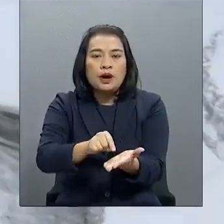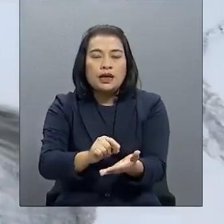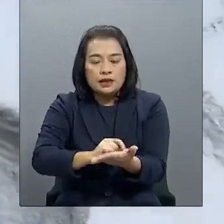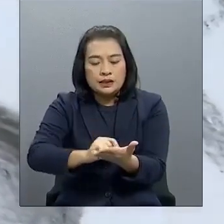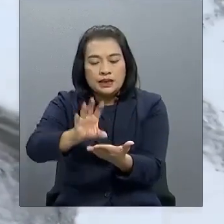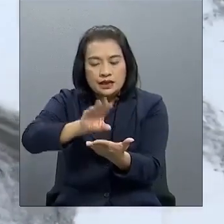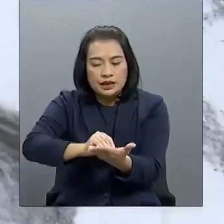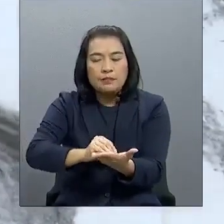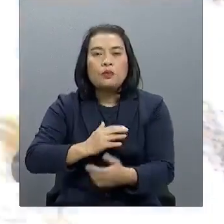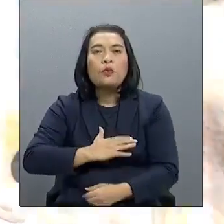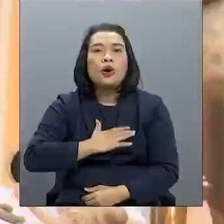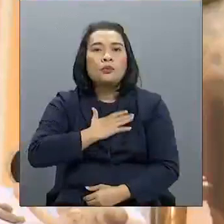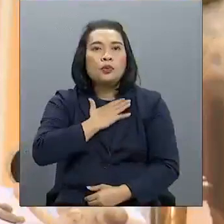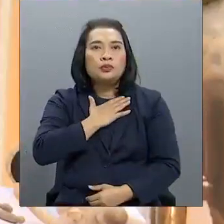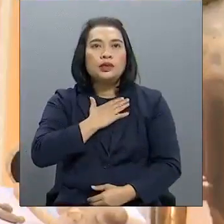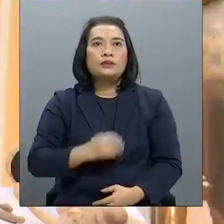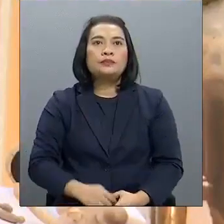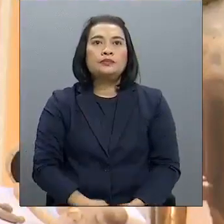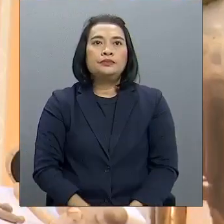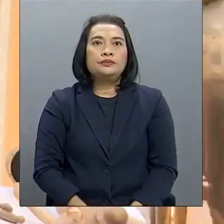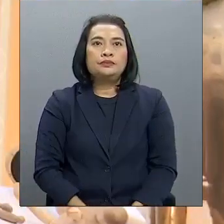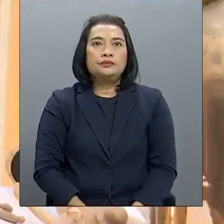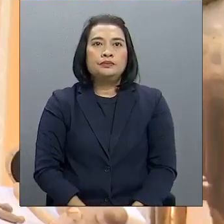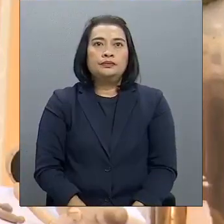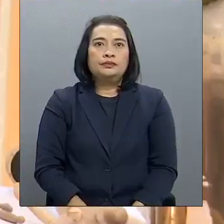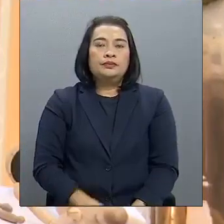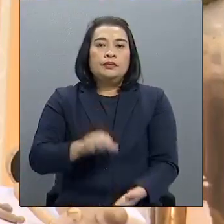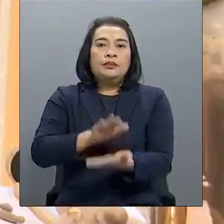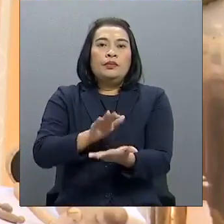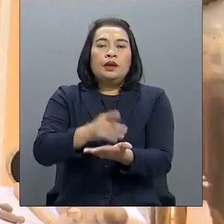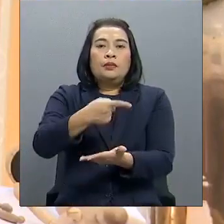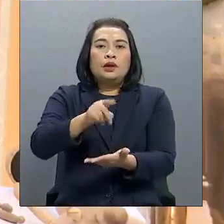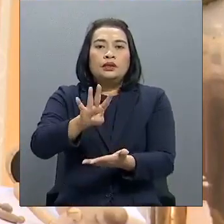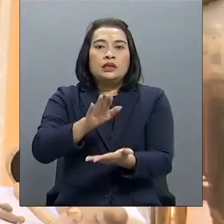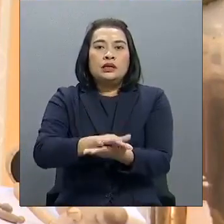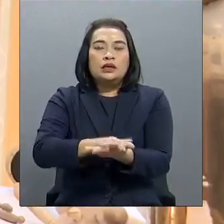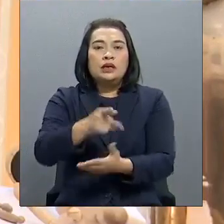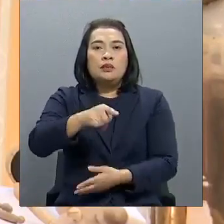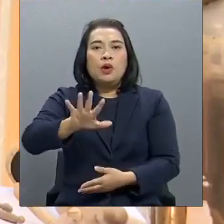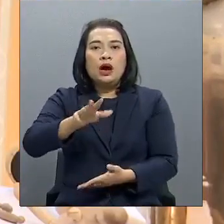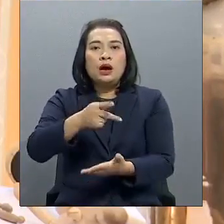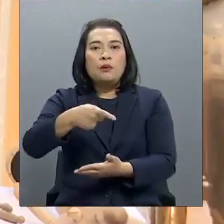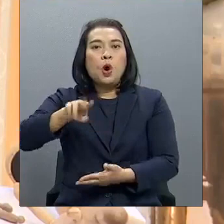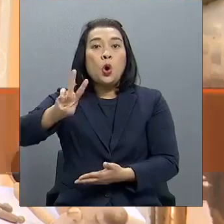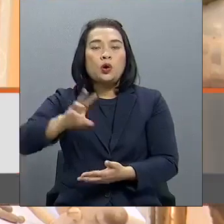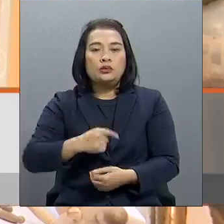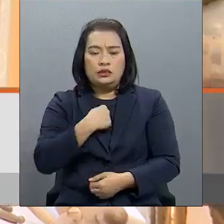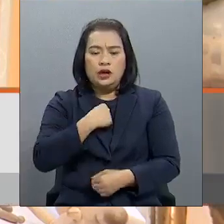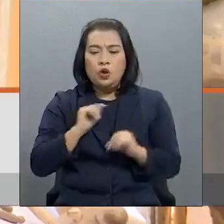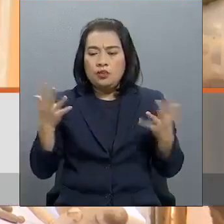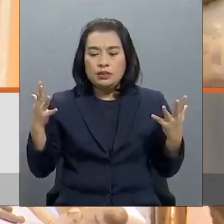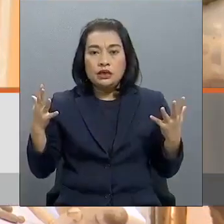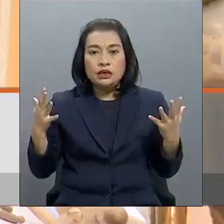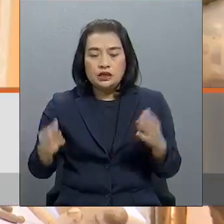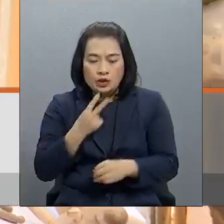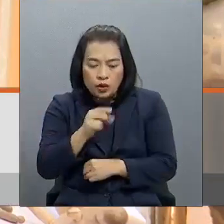ความภูมิใจ เริ่มทำงานเนี่ยตอนป.4 ป.5 ป.6เราก็อยากใช่เราไม่มีผลงานที่เอาไว้ดูตอนนี้